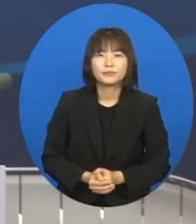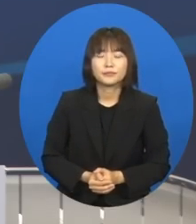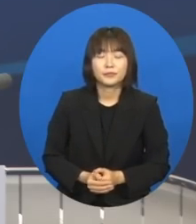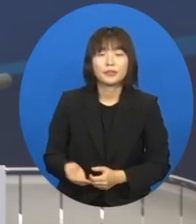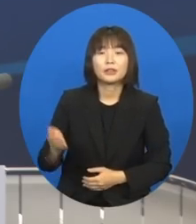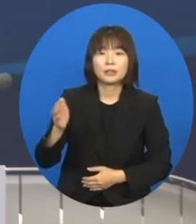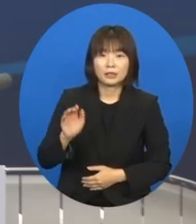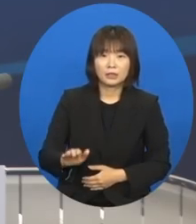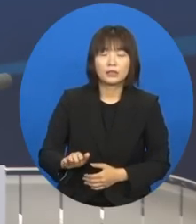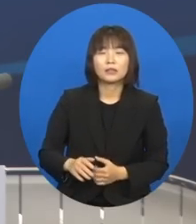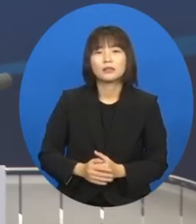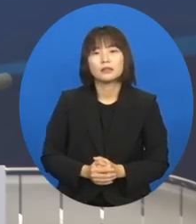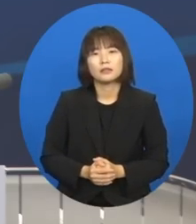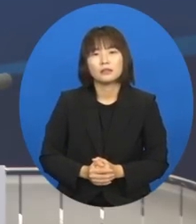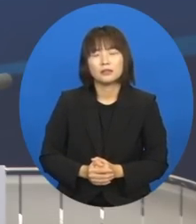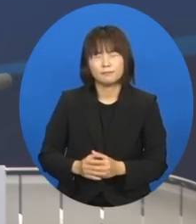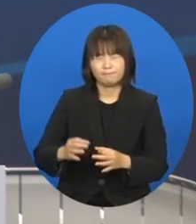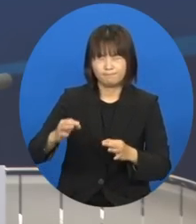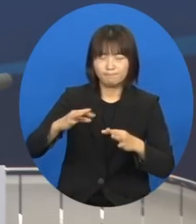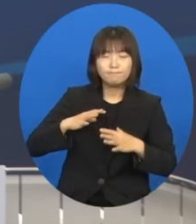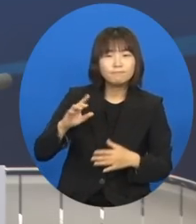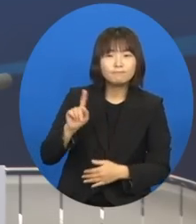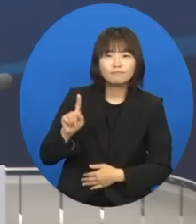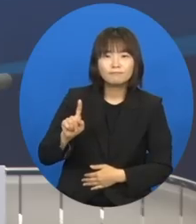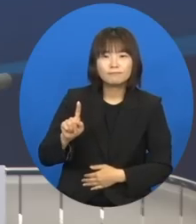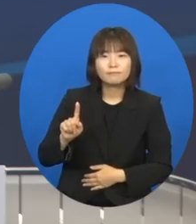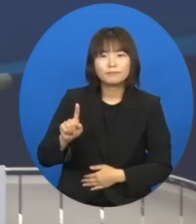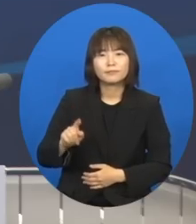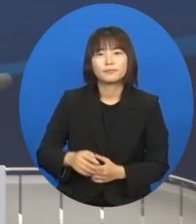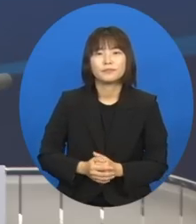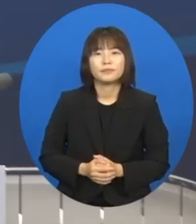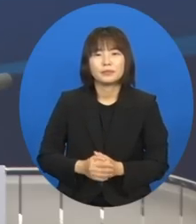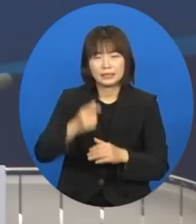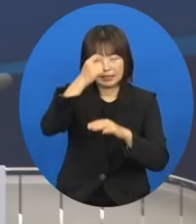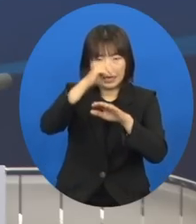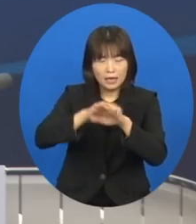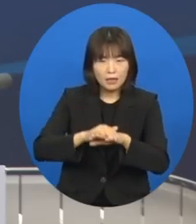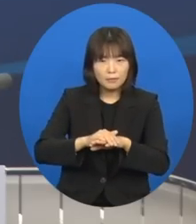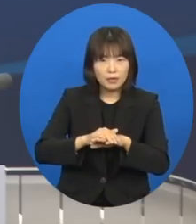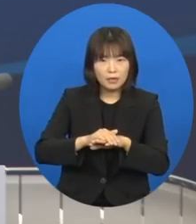그런데요, 놀라운 일이 생겼습니다. 예배 시간,